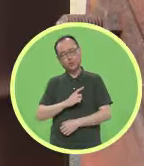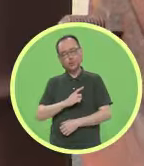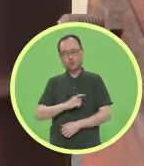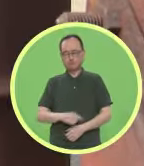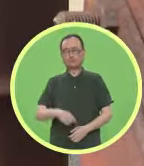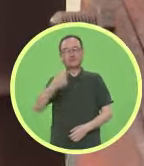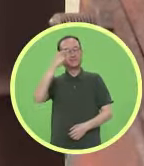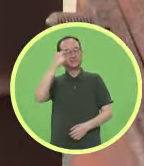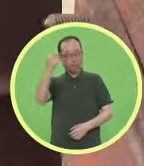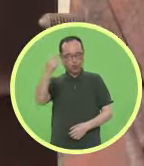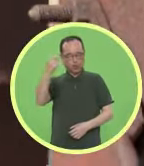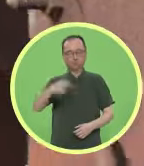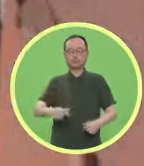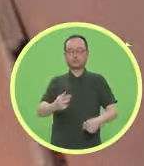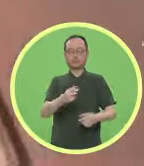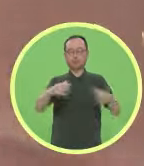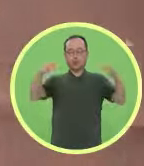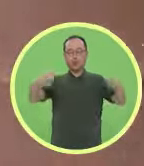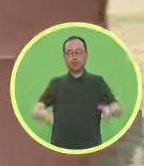も